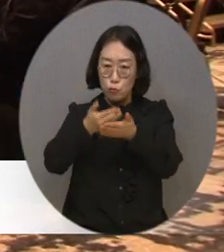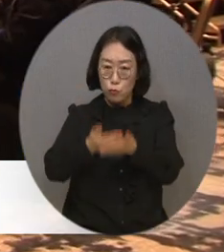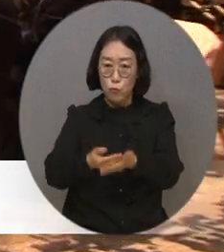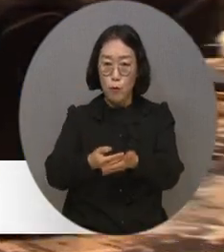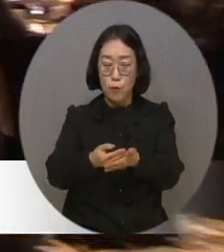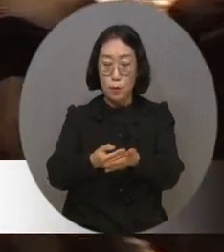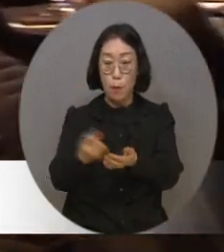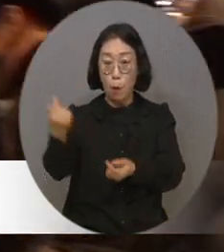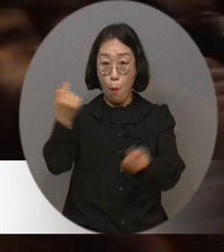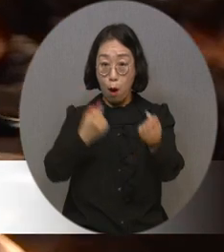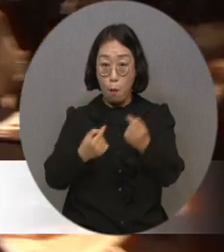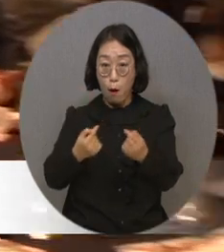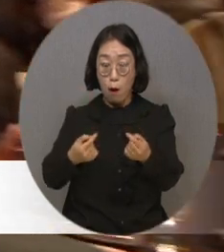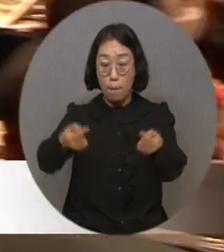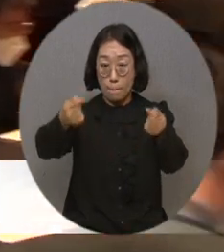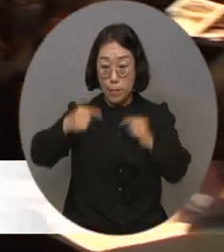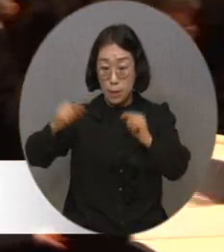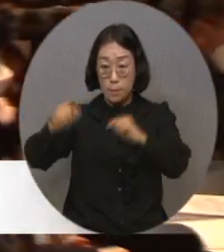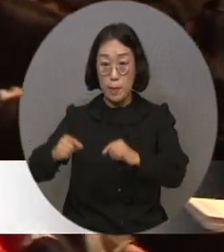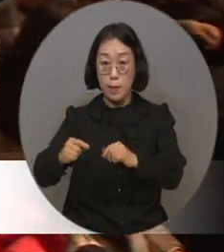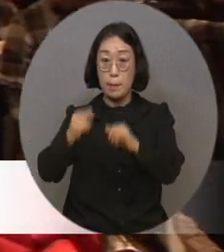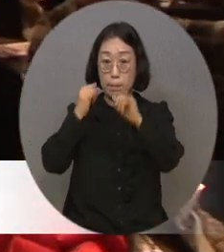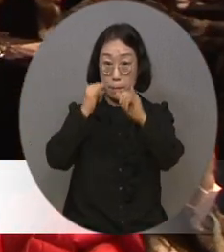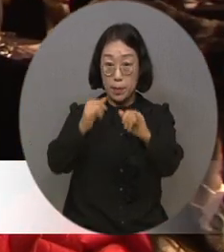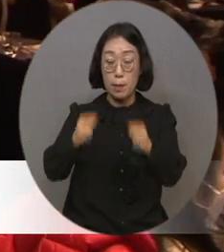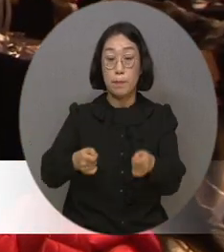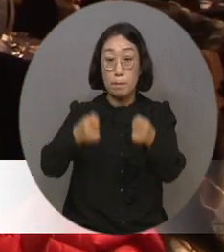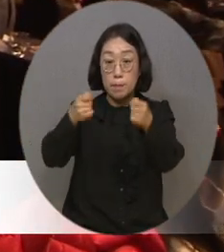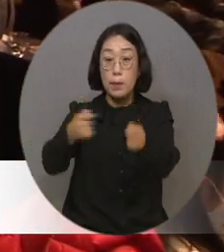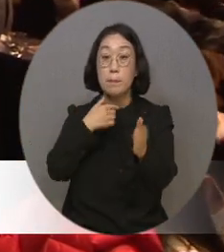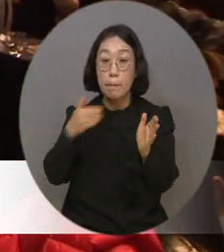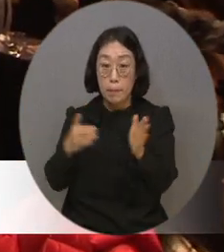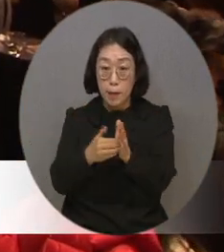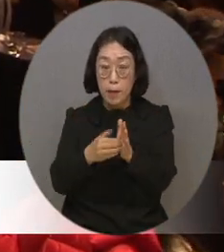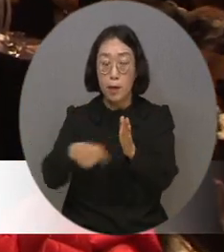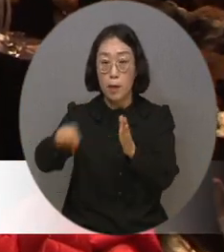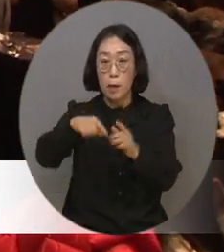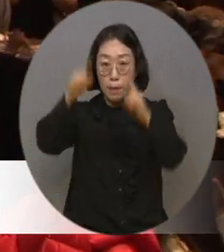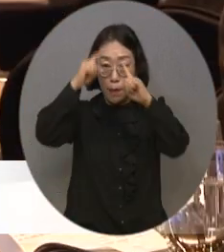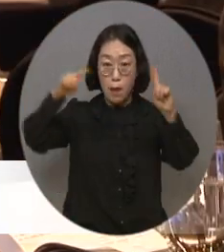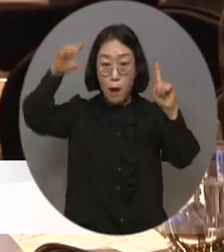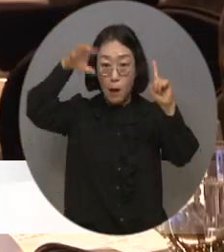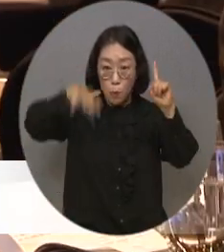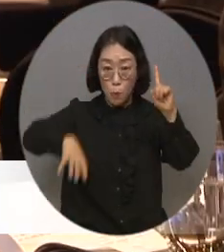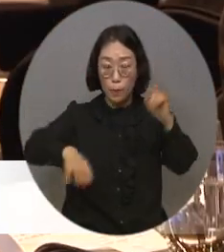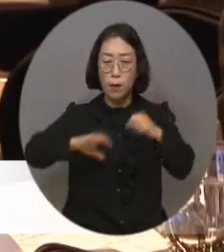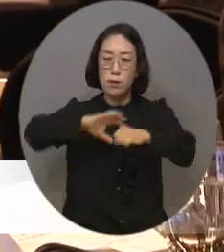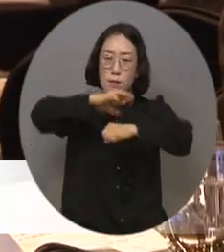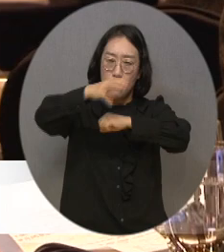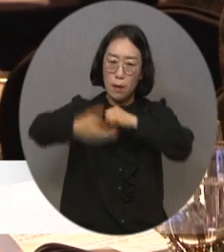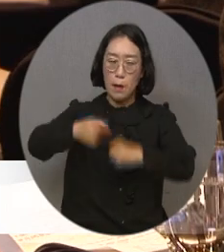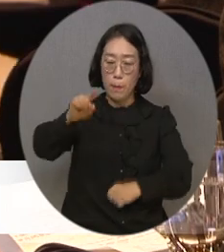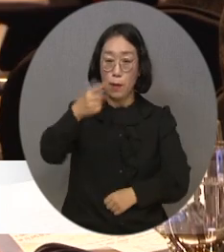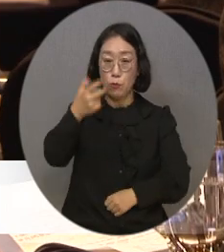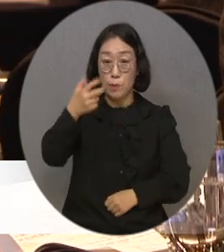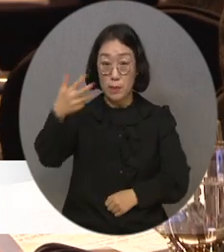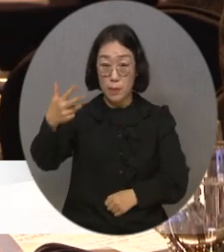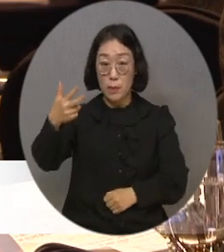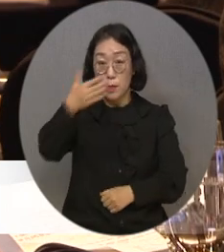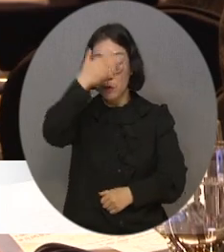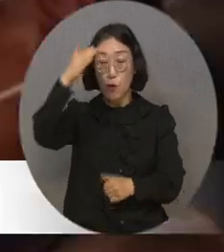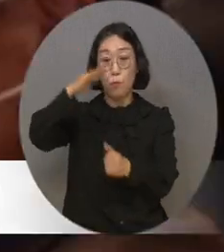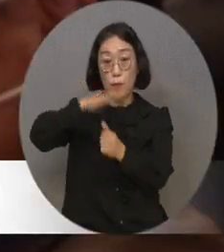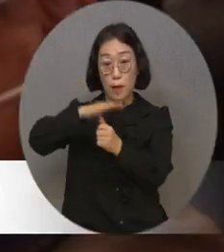가운데 충유의 대상 시상식을 개최했고 충유의 대학에서 주최한 세계 167개국